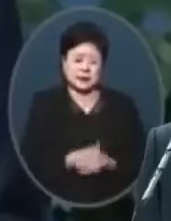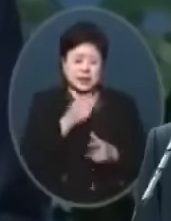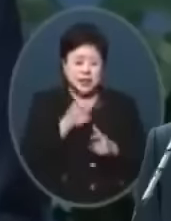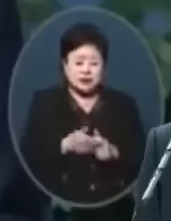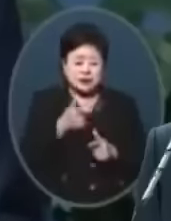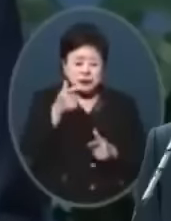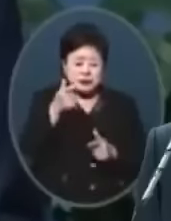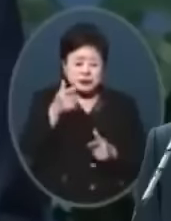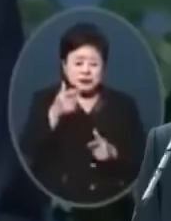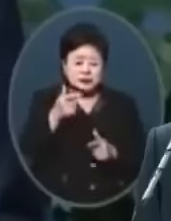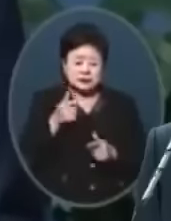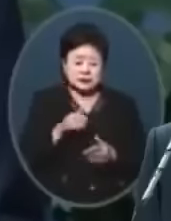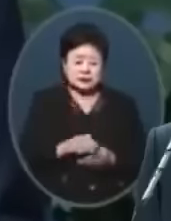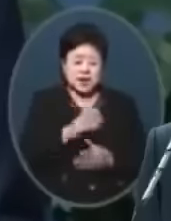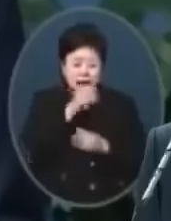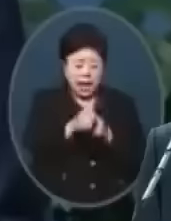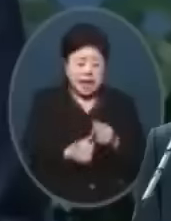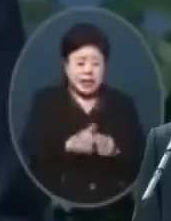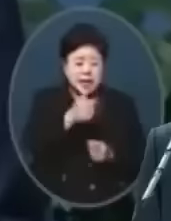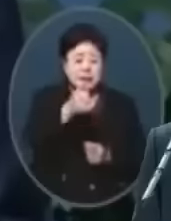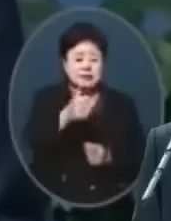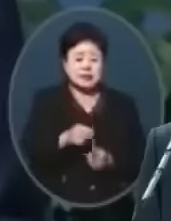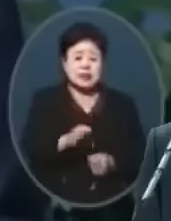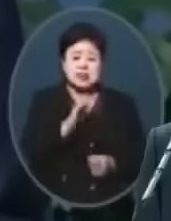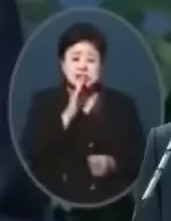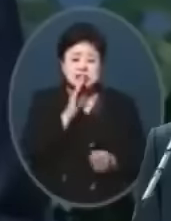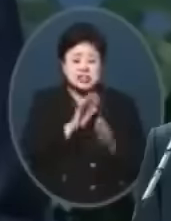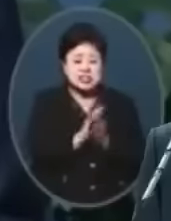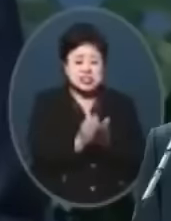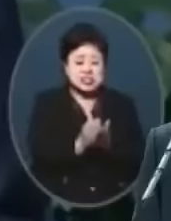예수님은 하나님의 친아들입니다.